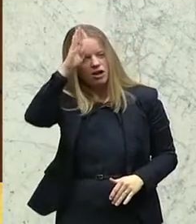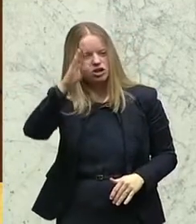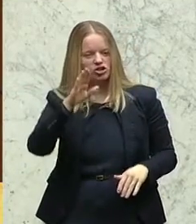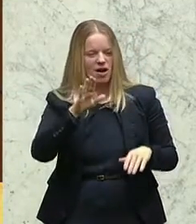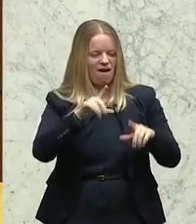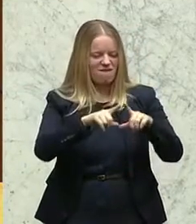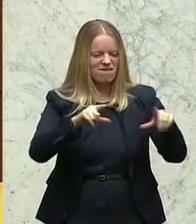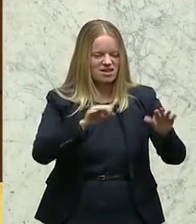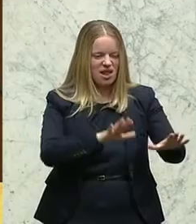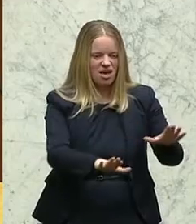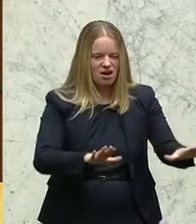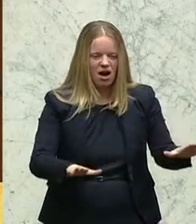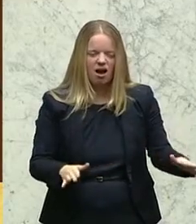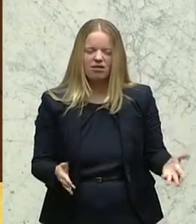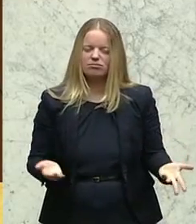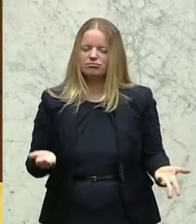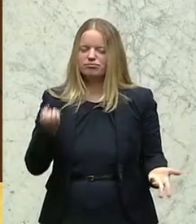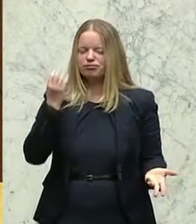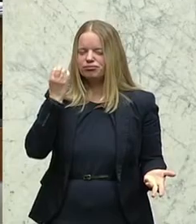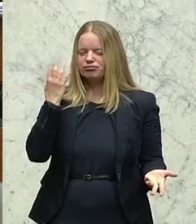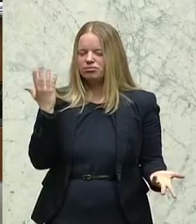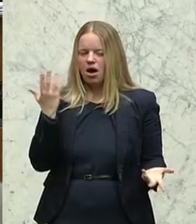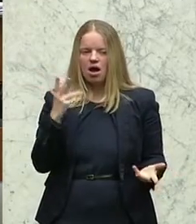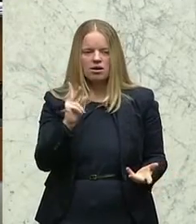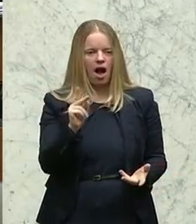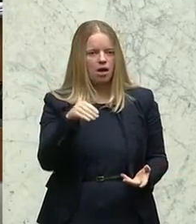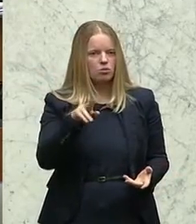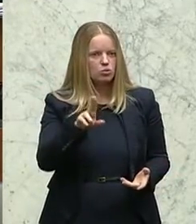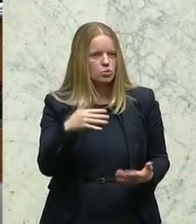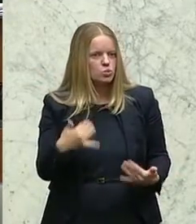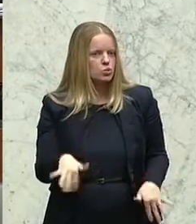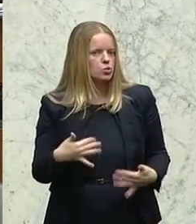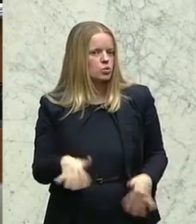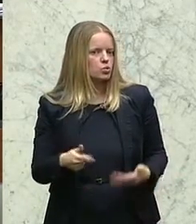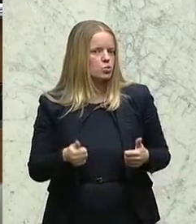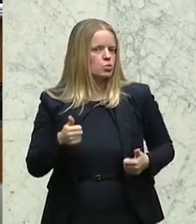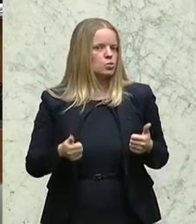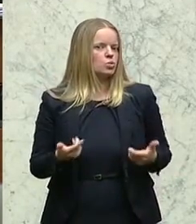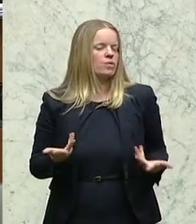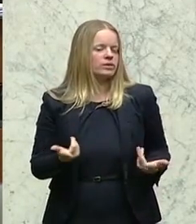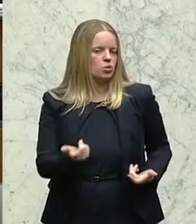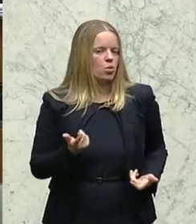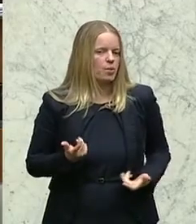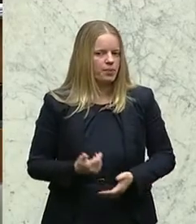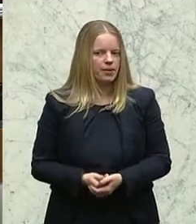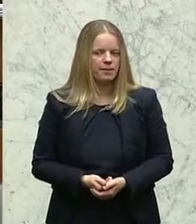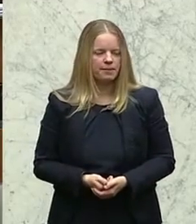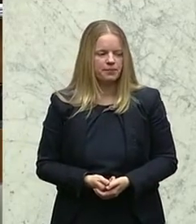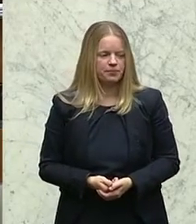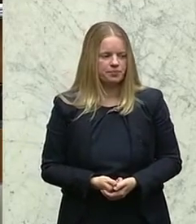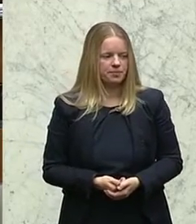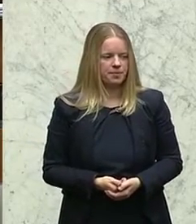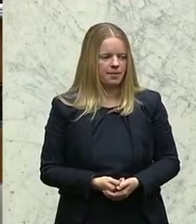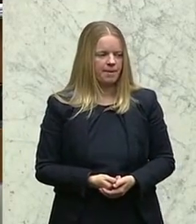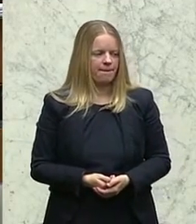natürlich schon Fantasie, wenn man dann überlegt, was auf die KMUs in Österreich zukommt. Und eben der Minister hat es mir